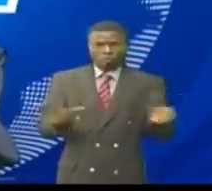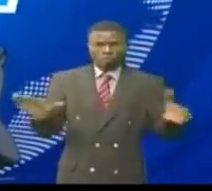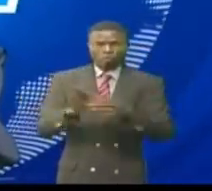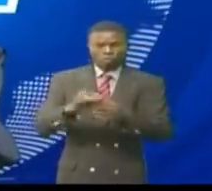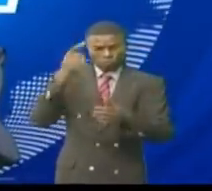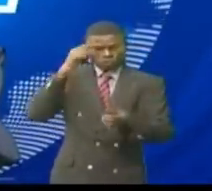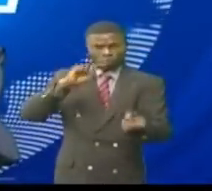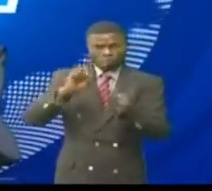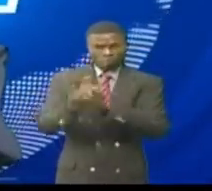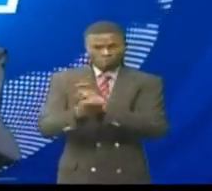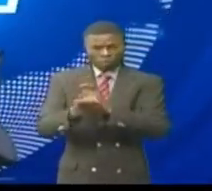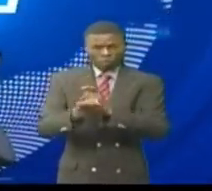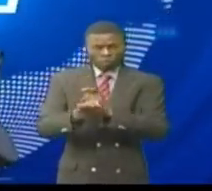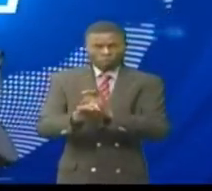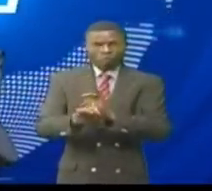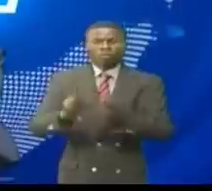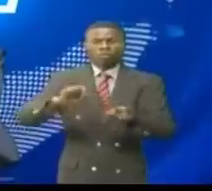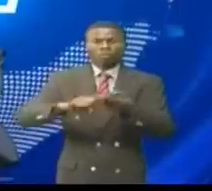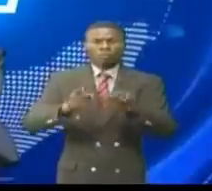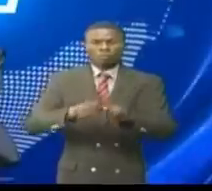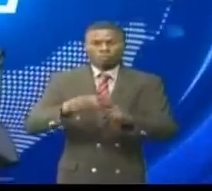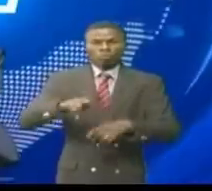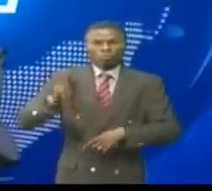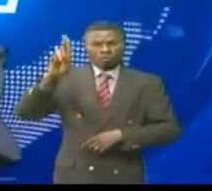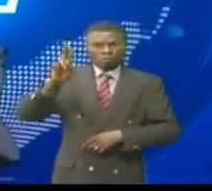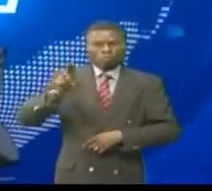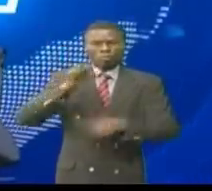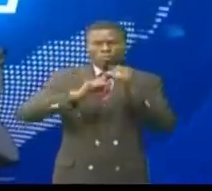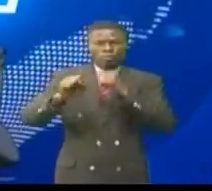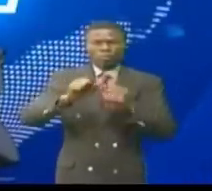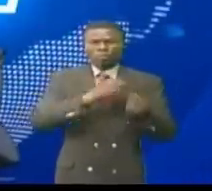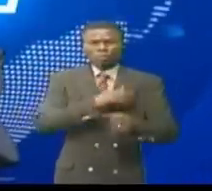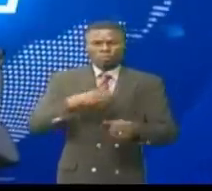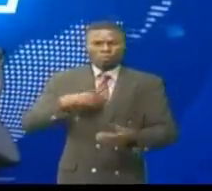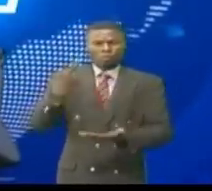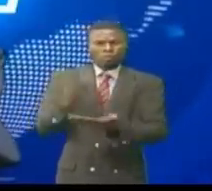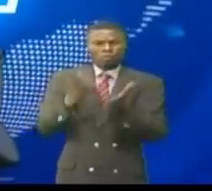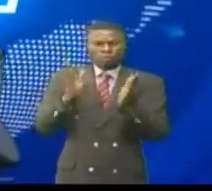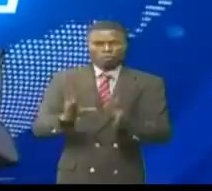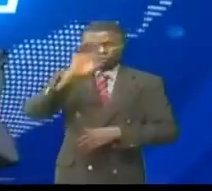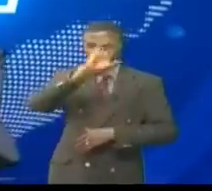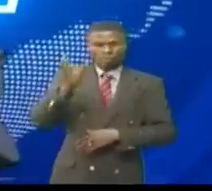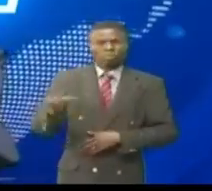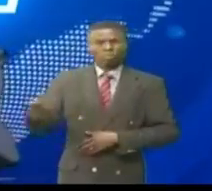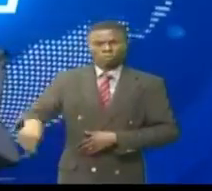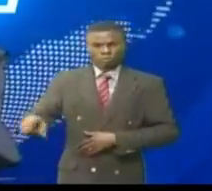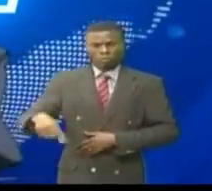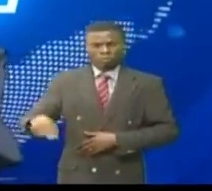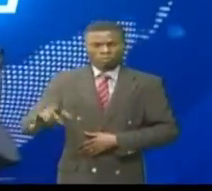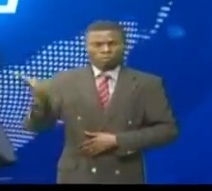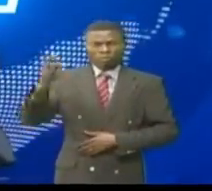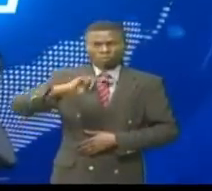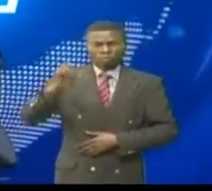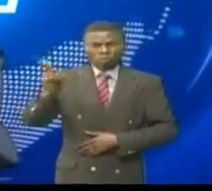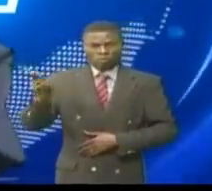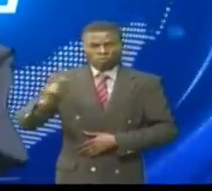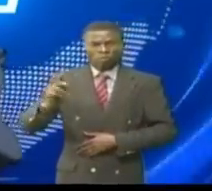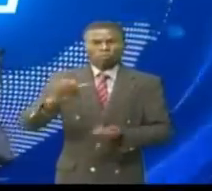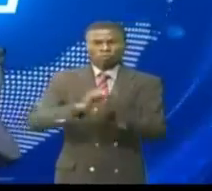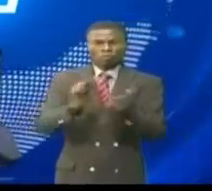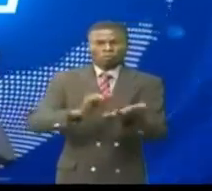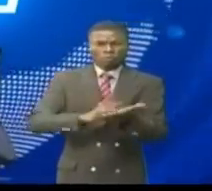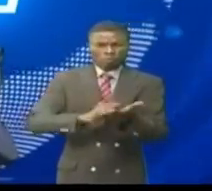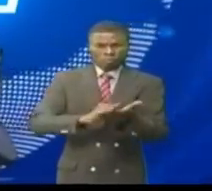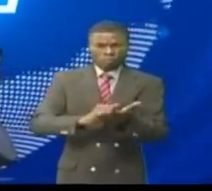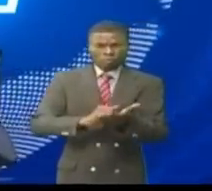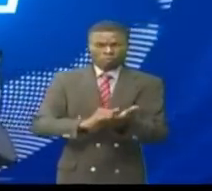le changement allié de l'UDPS a sensibilisé les femmes sportives de la commune de Lemba et de Kinshasa sur leur rendement, comme le veut